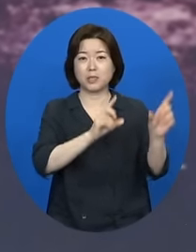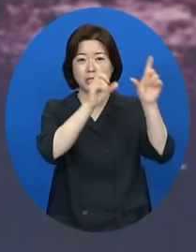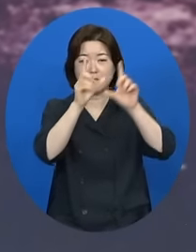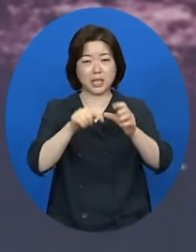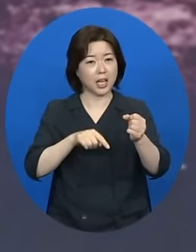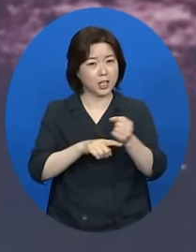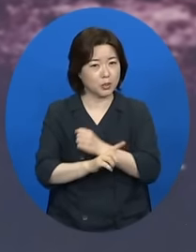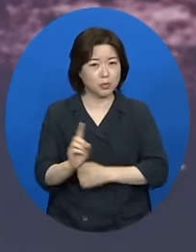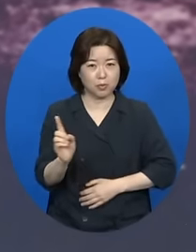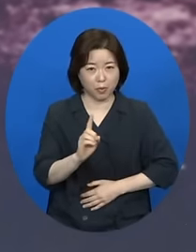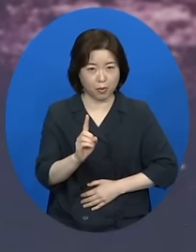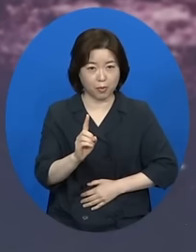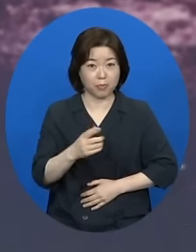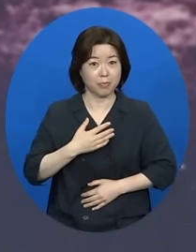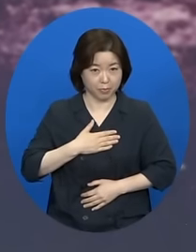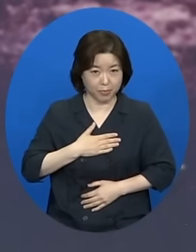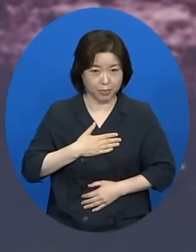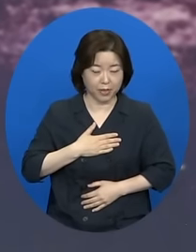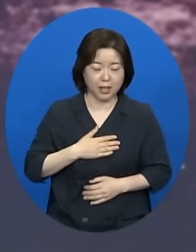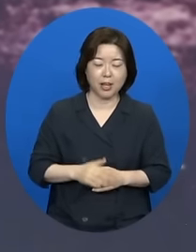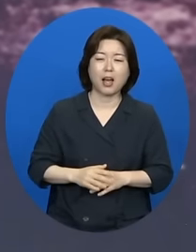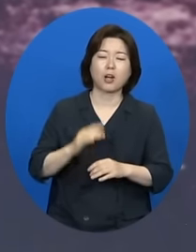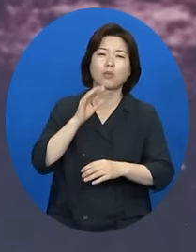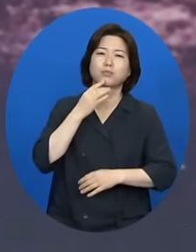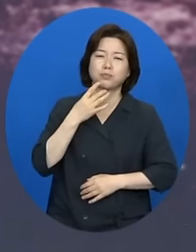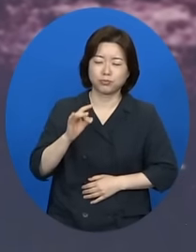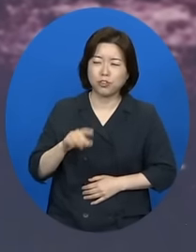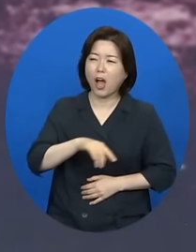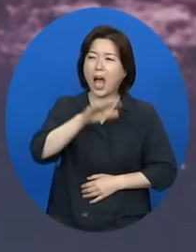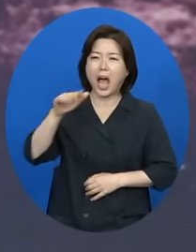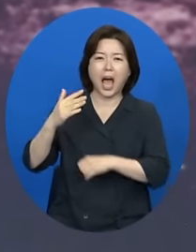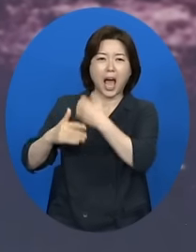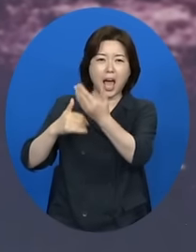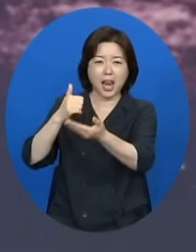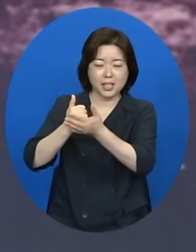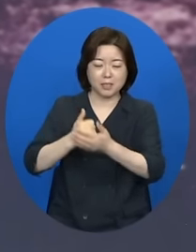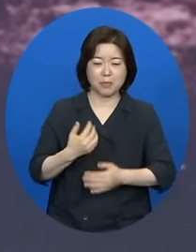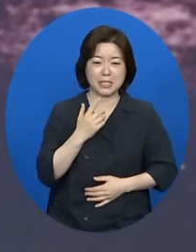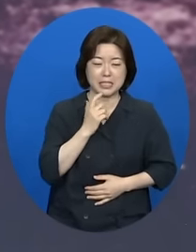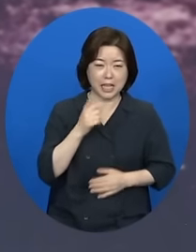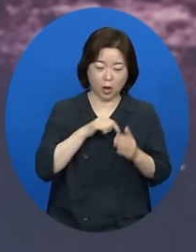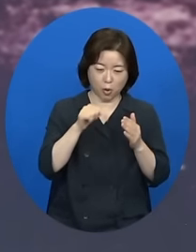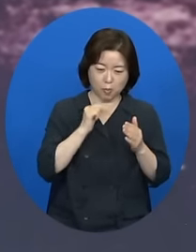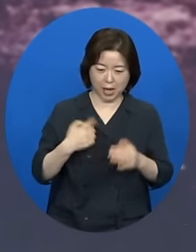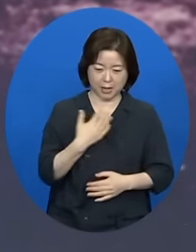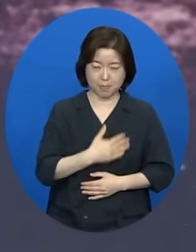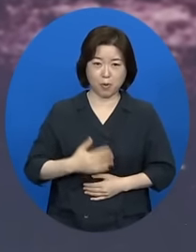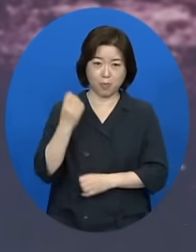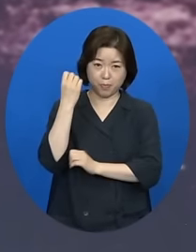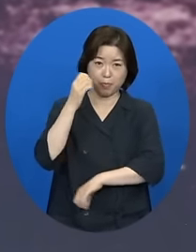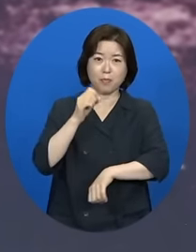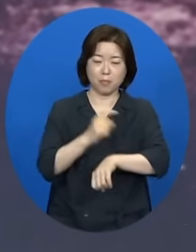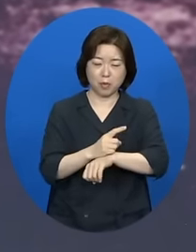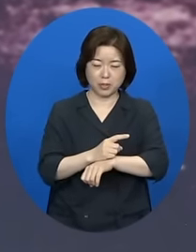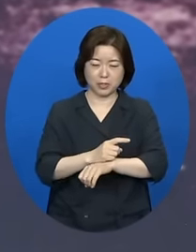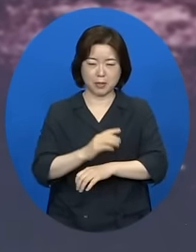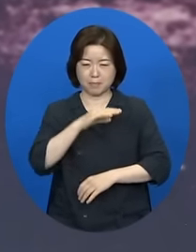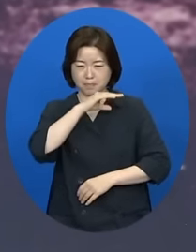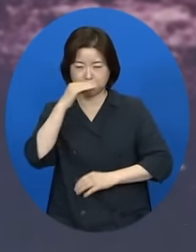이유를 알고 계십니까? 물론 하나님께서 그 야곱 안에 있는 육신의 본성을